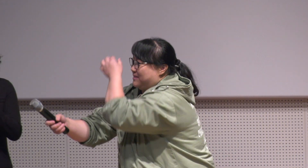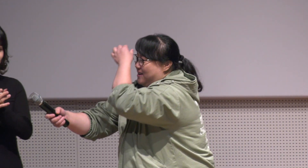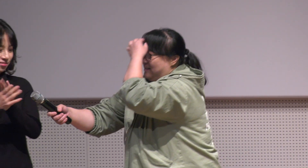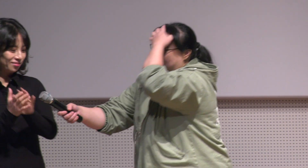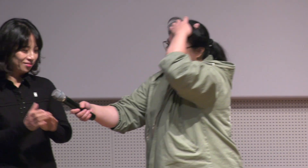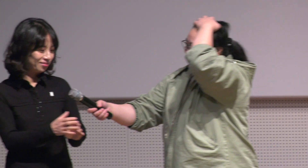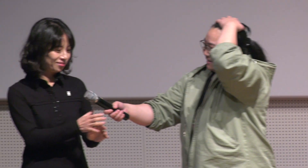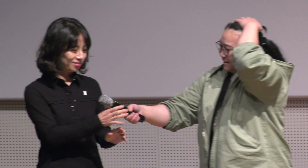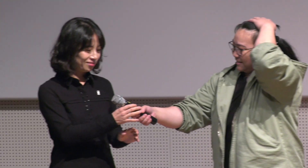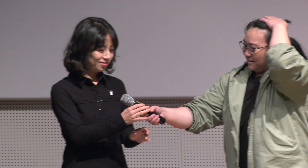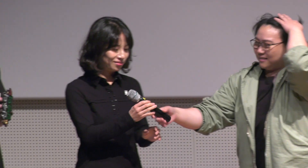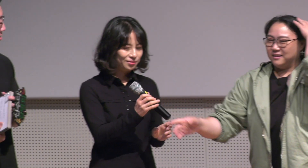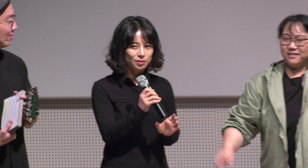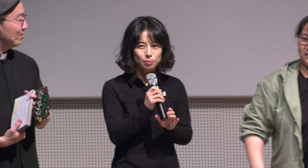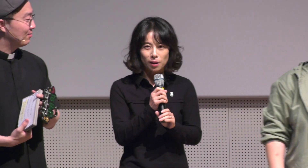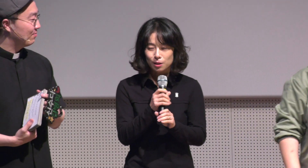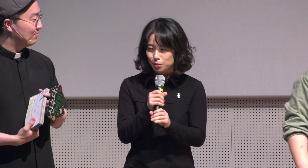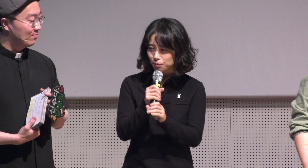반갑습니다.